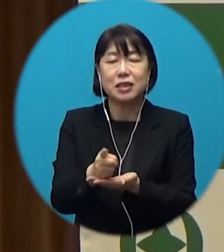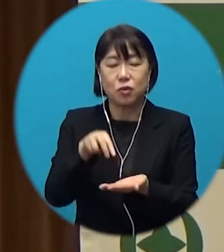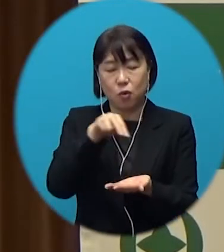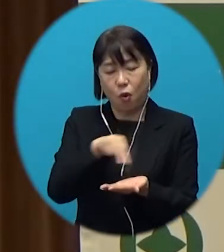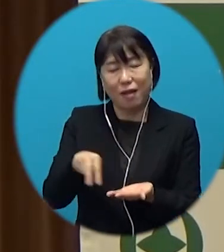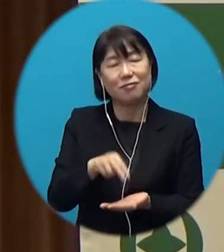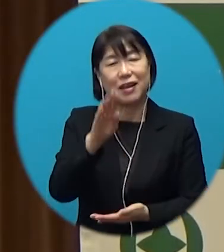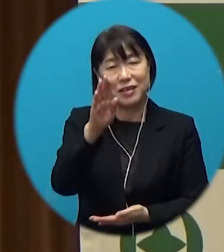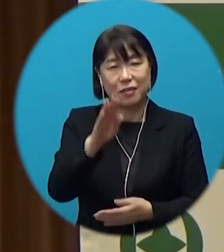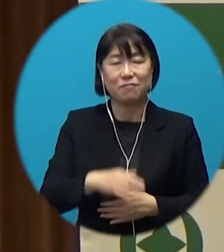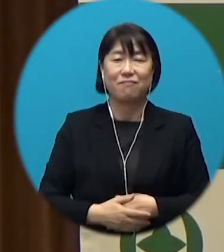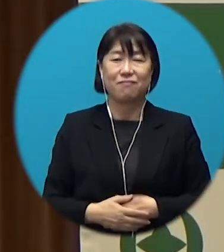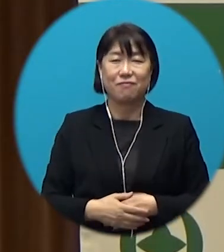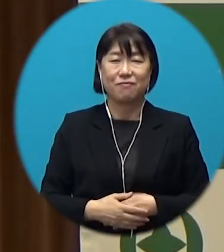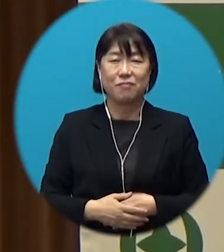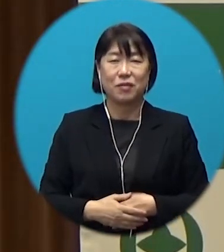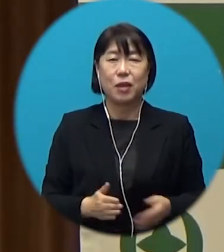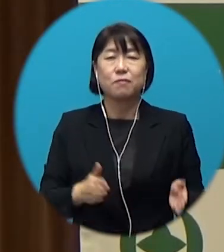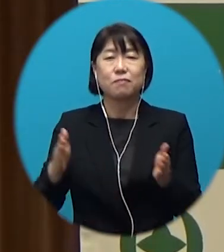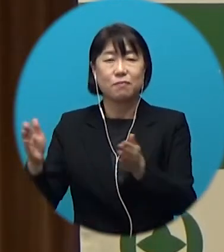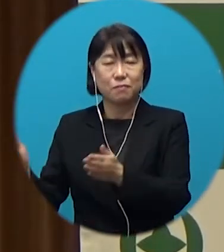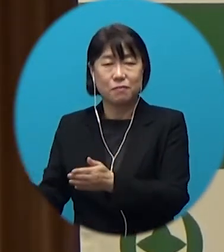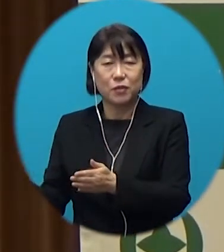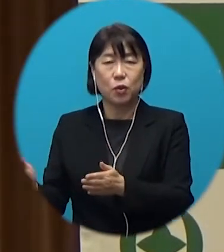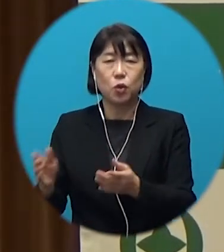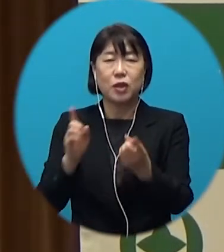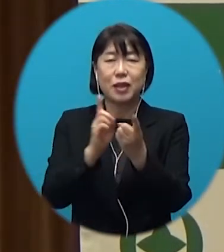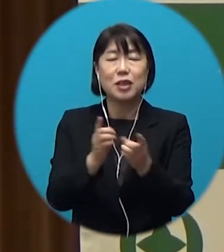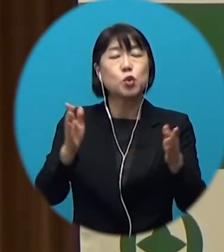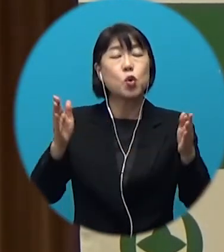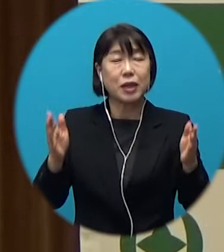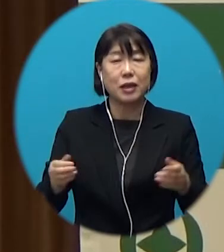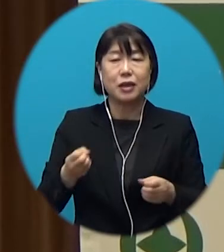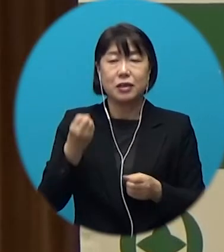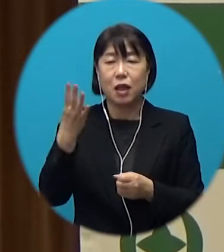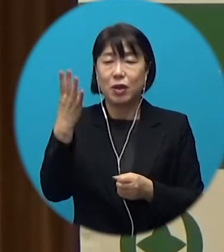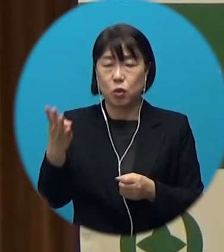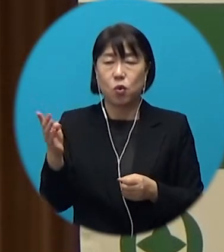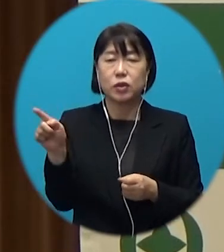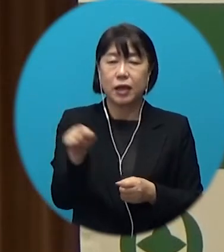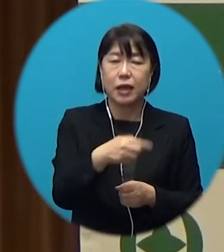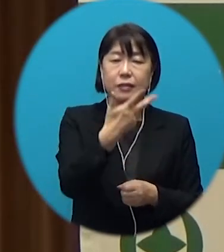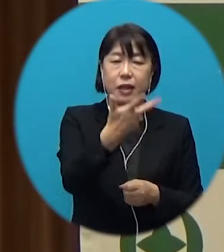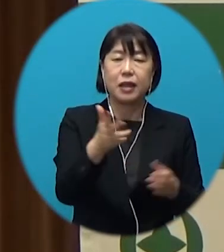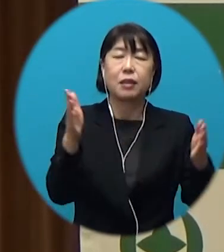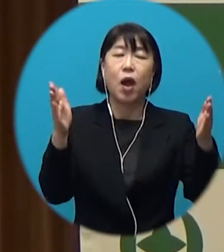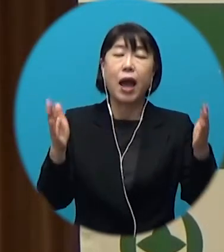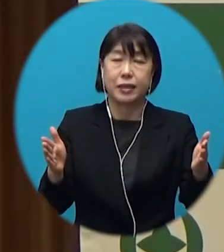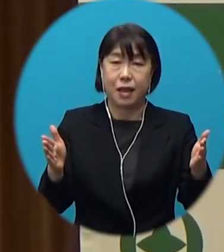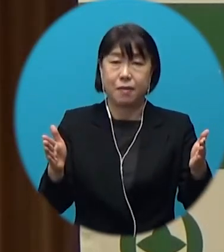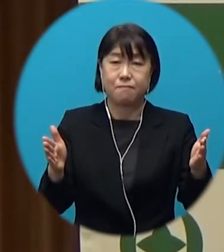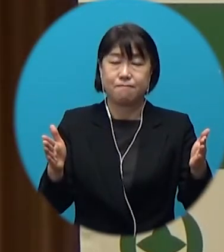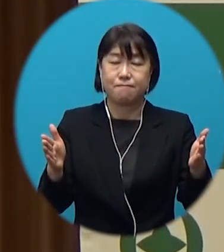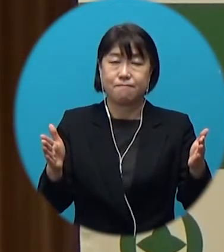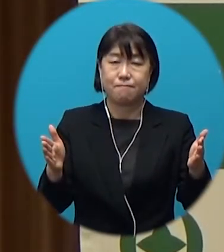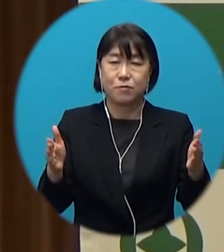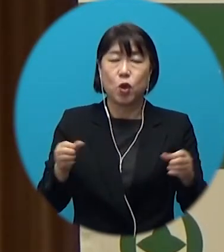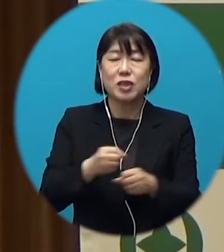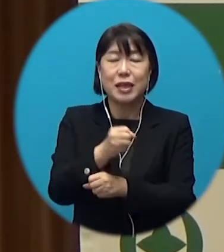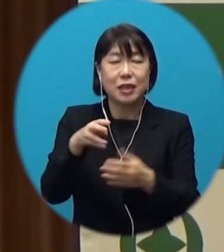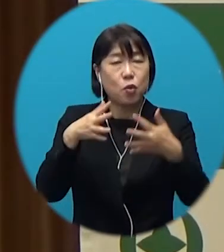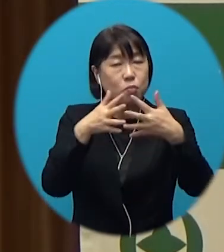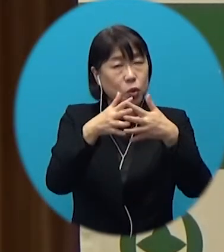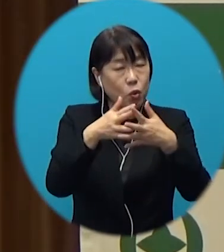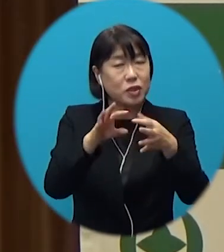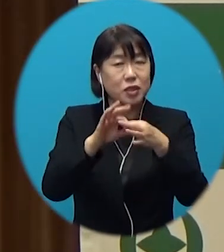います。続きまして、最初期間、令和4年から令和7年度にかけての大臣の見通しについて試算